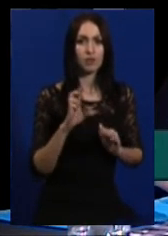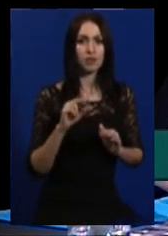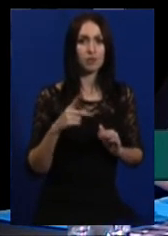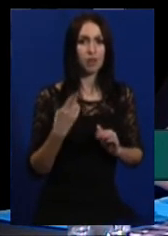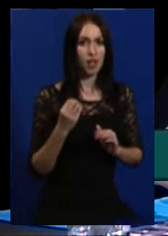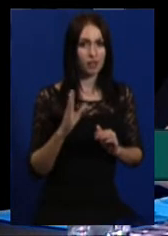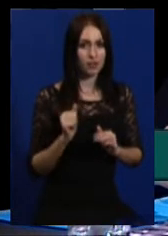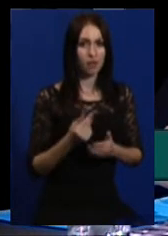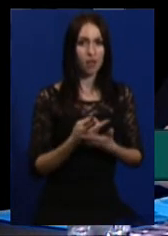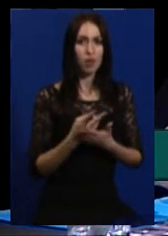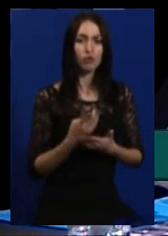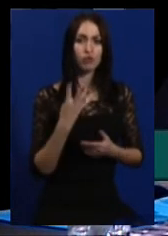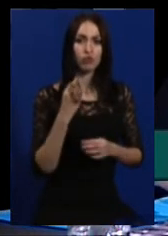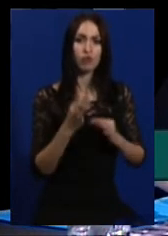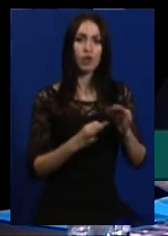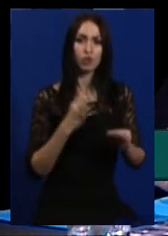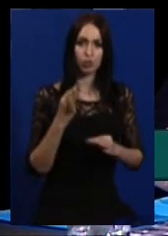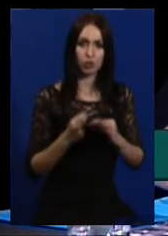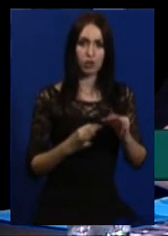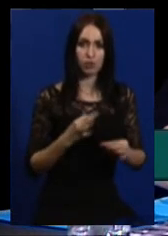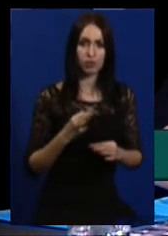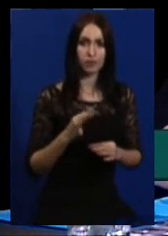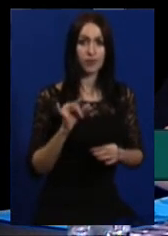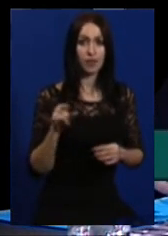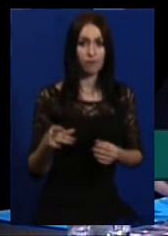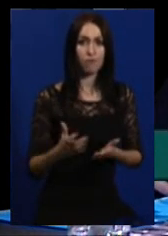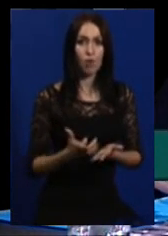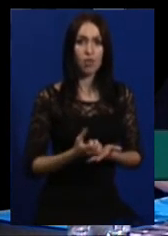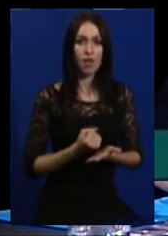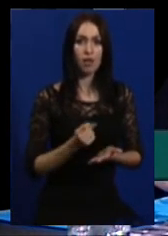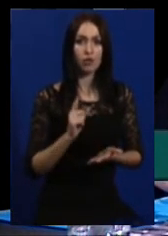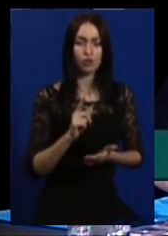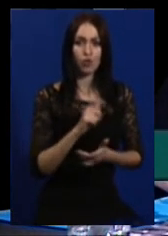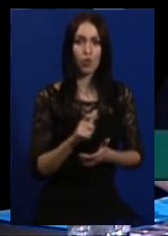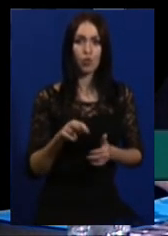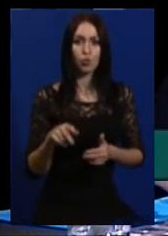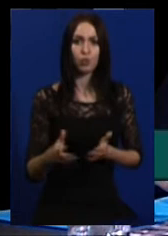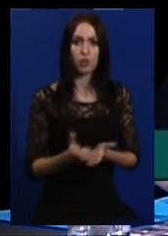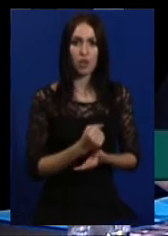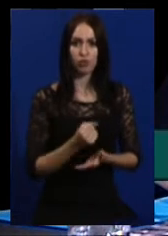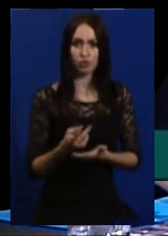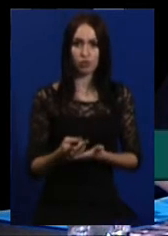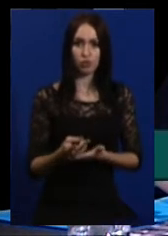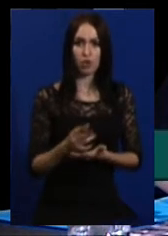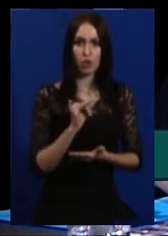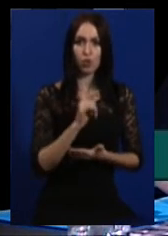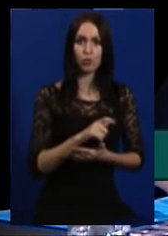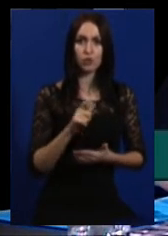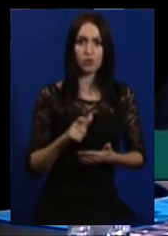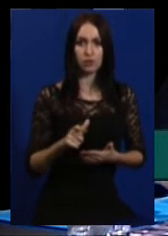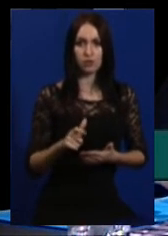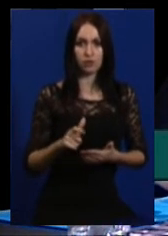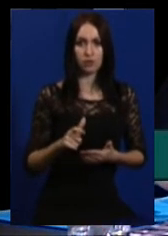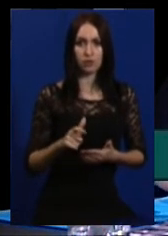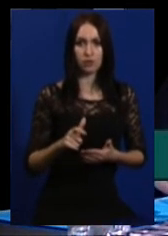пролежал четверо суток и его нашли люди люди с